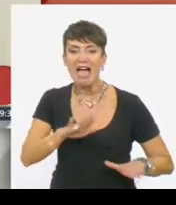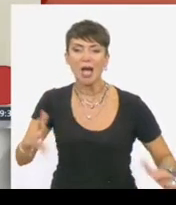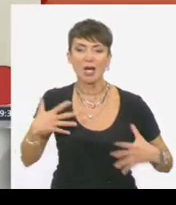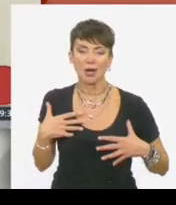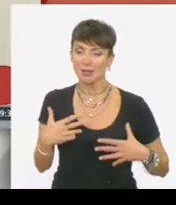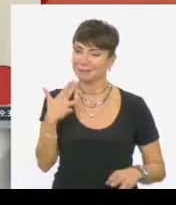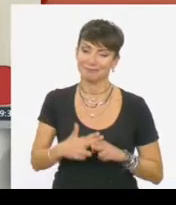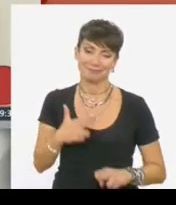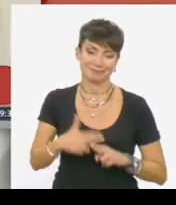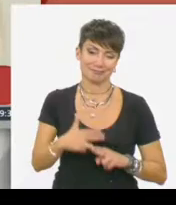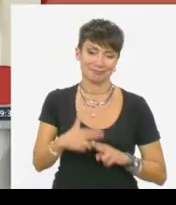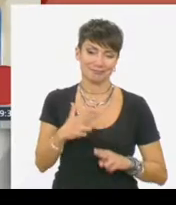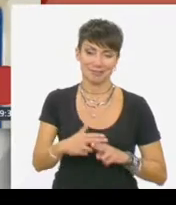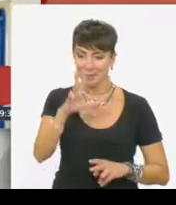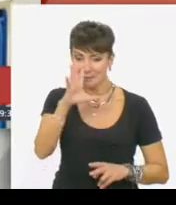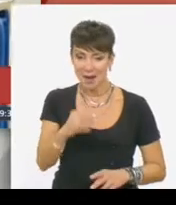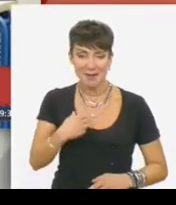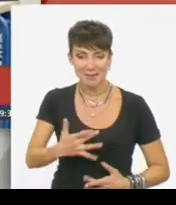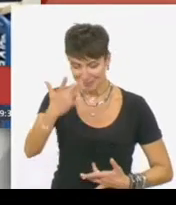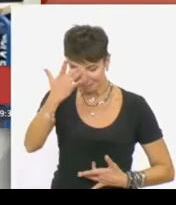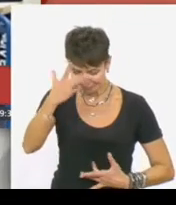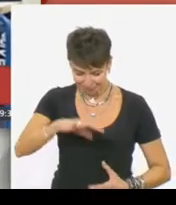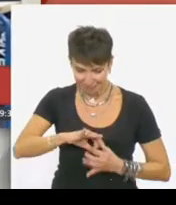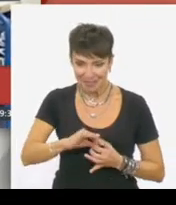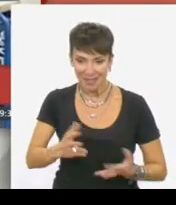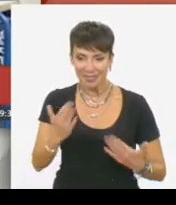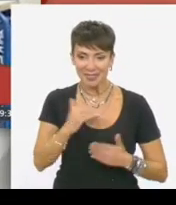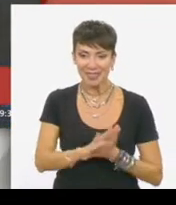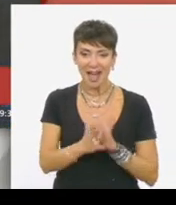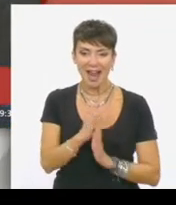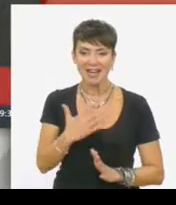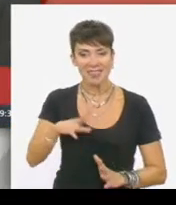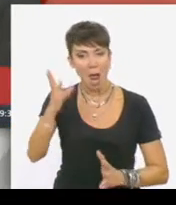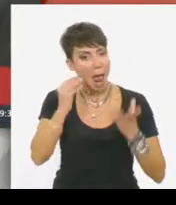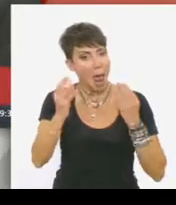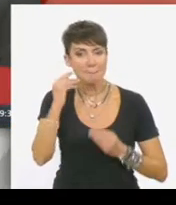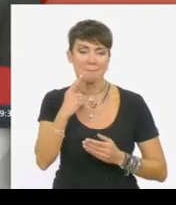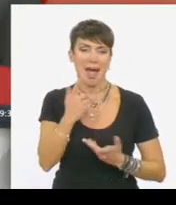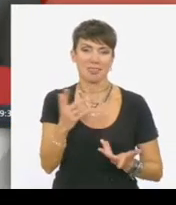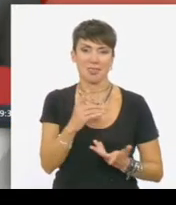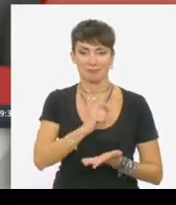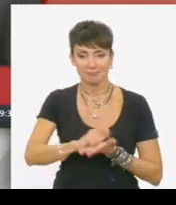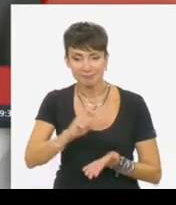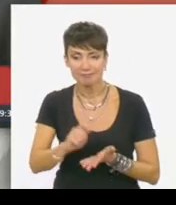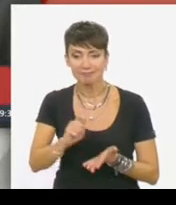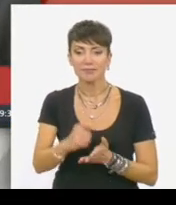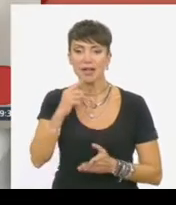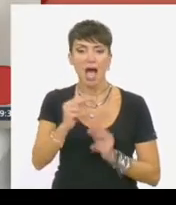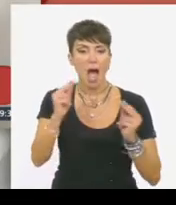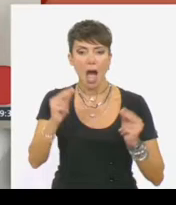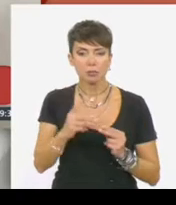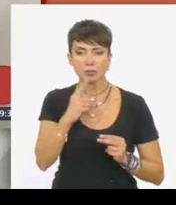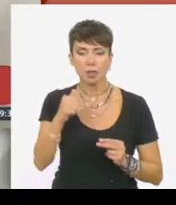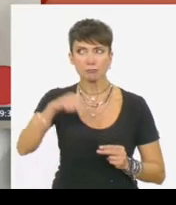πολύ σπουδαίο, δεν μπορώ ακόμα να το συνειδητοποιήσω. Ήθελα να μάθω γράμματα. Και όταν ελαχιστοποιήθηκαν οι υποχρεώσεις μου,